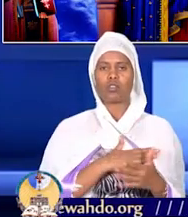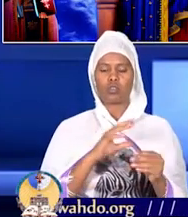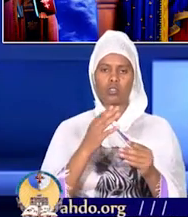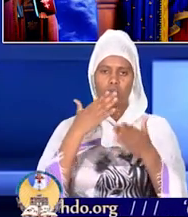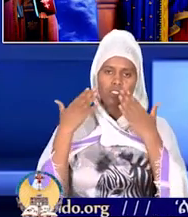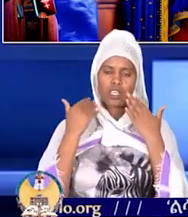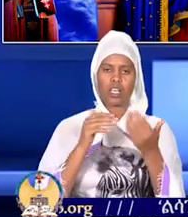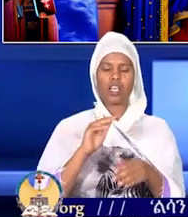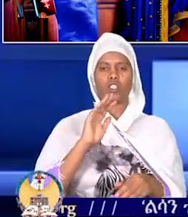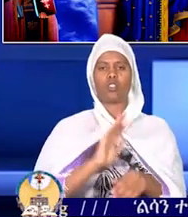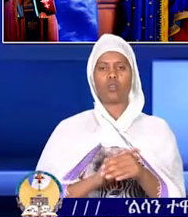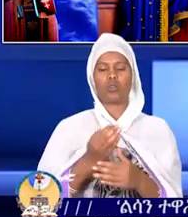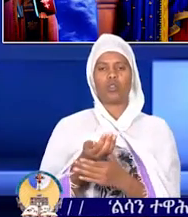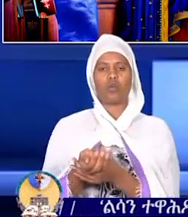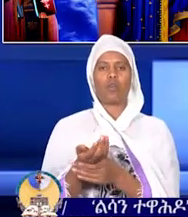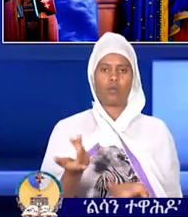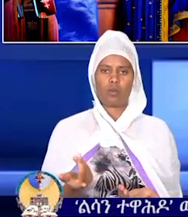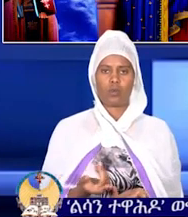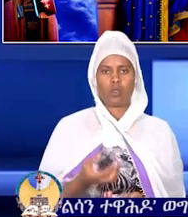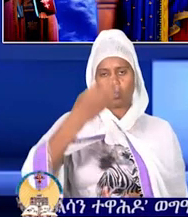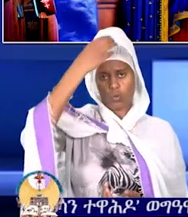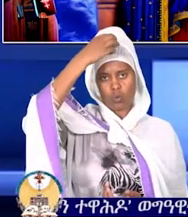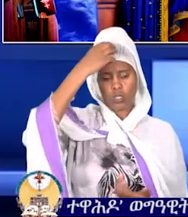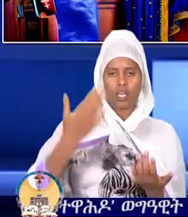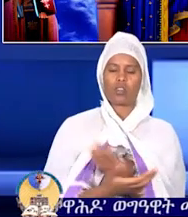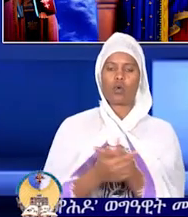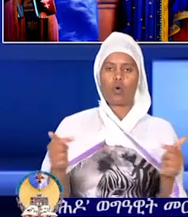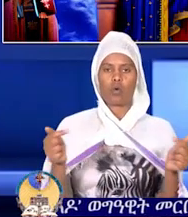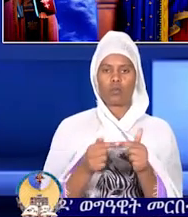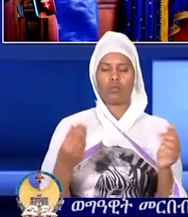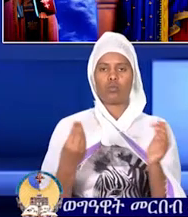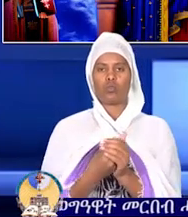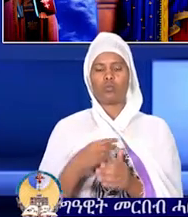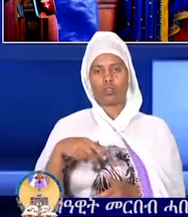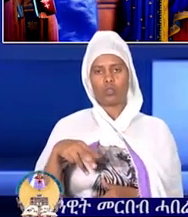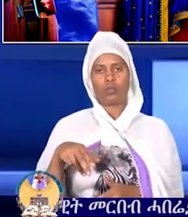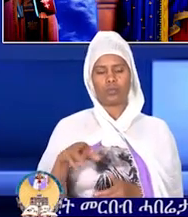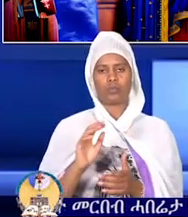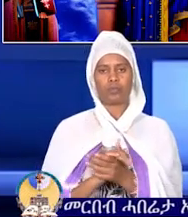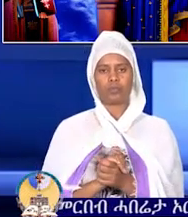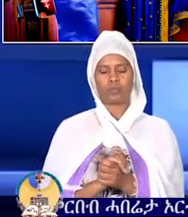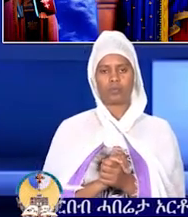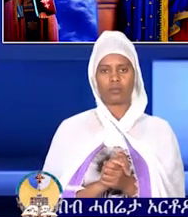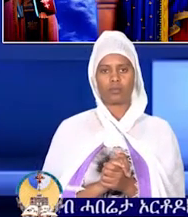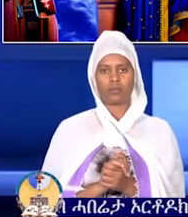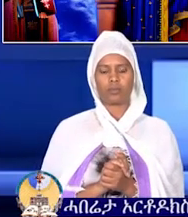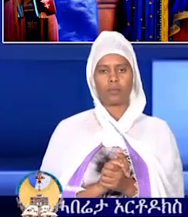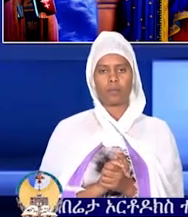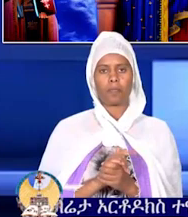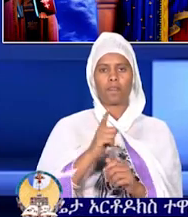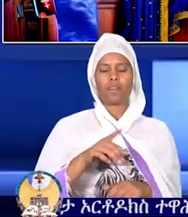ዝኾነ ከተሕውየሉ ይግብኦ ኢሎም እኳ ለሚኖም ጎይታ እውን ኣይተቃወመን ምስኦም ከይዱ እቲ